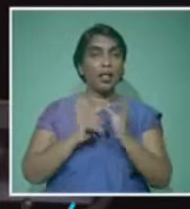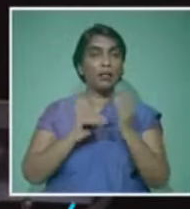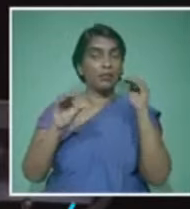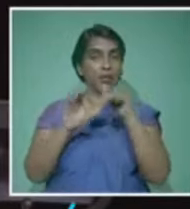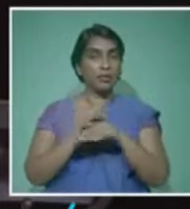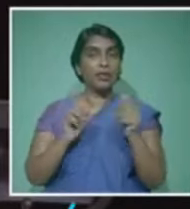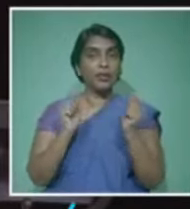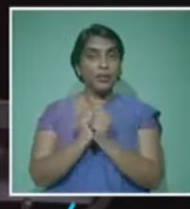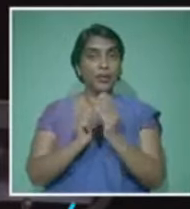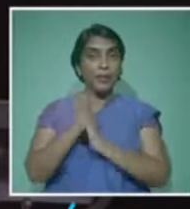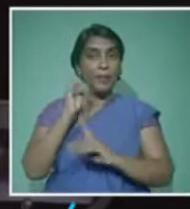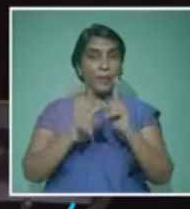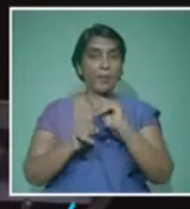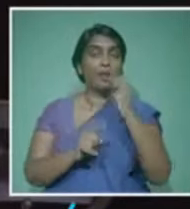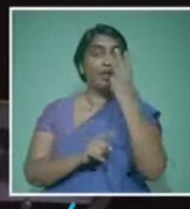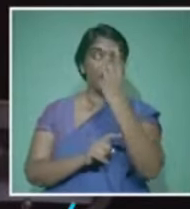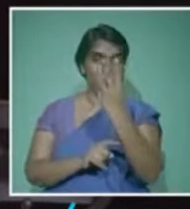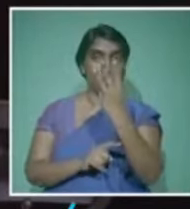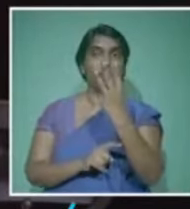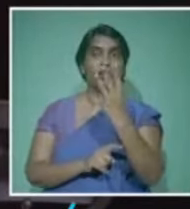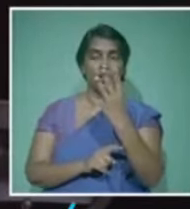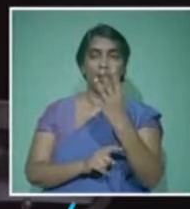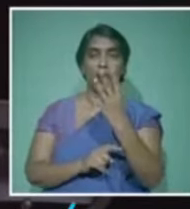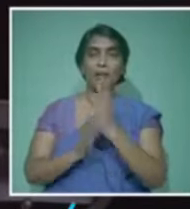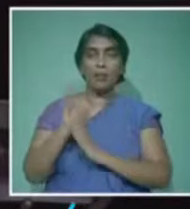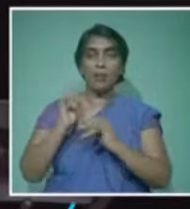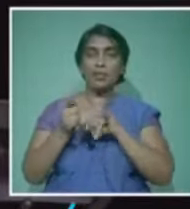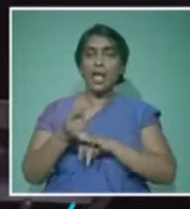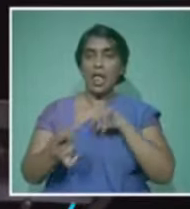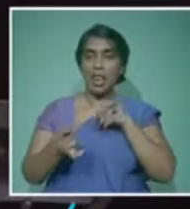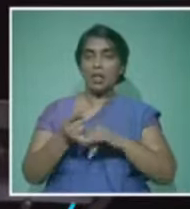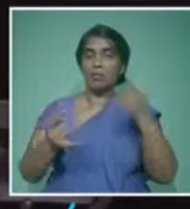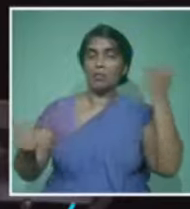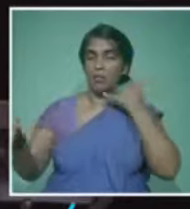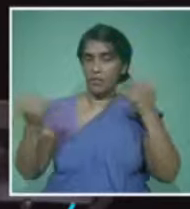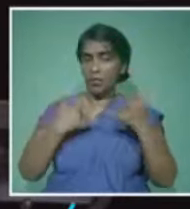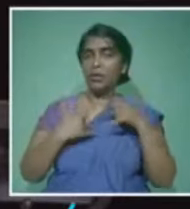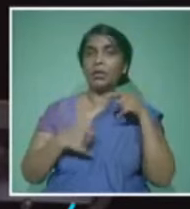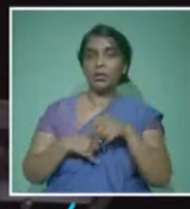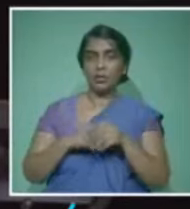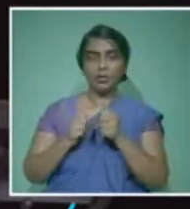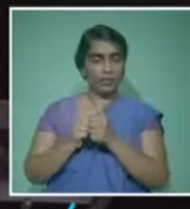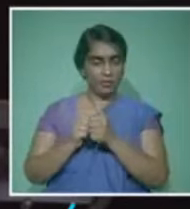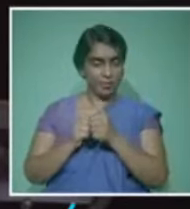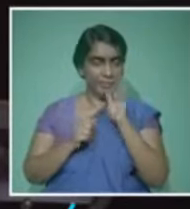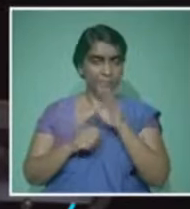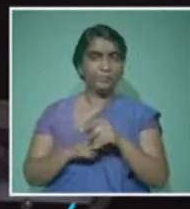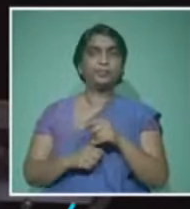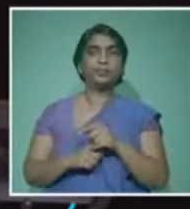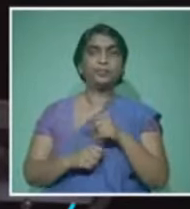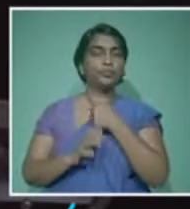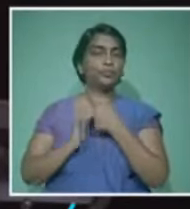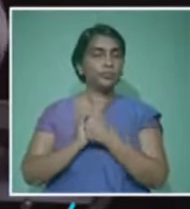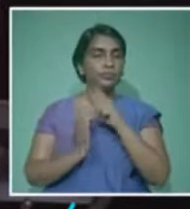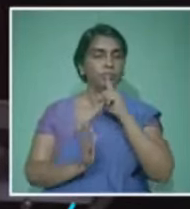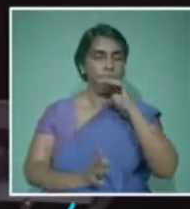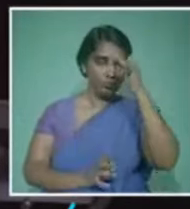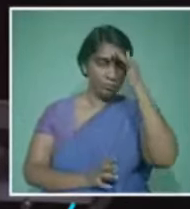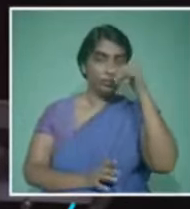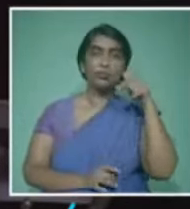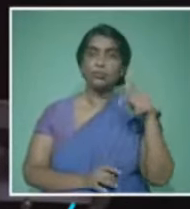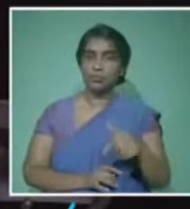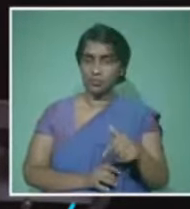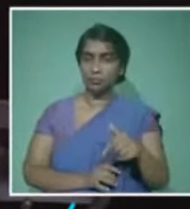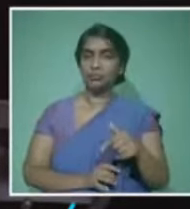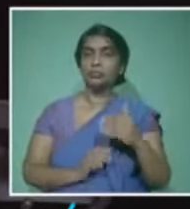වැඩ කරපු අමාත්‍යංශ තුනක දැන් අද මට අමාත්‍යංශ ලේකම්වරු කීප දෙනෙක් කතා කරා මේ කාරණෙත් එක්ක ගරු කතානායකතුමනි අද